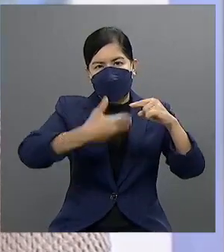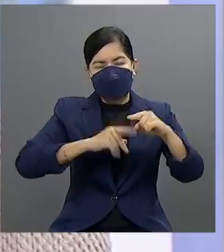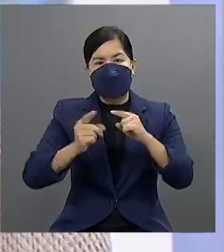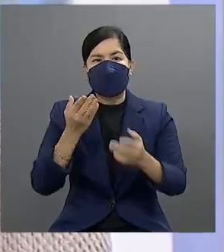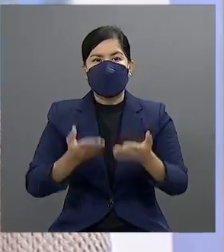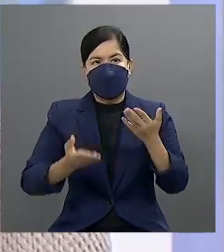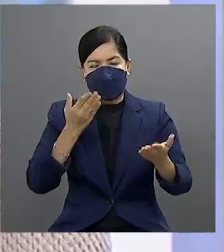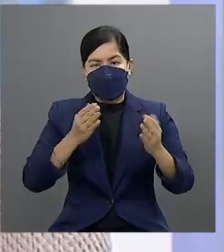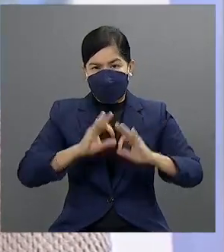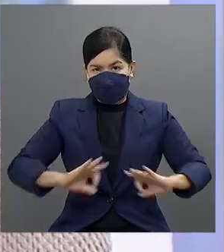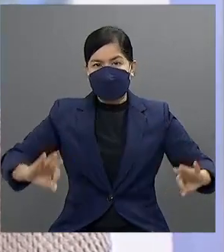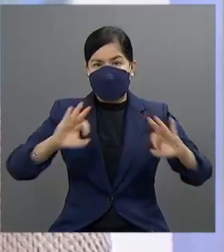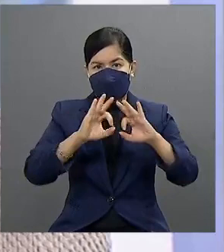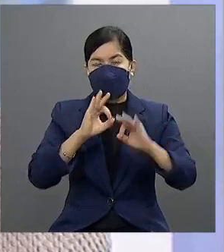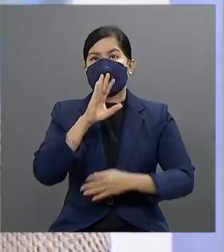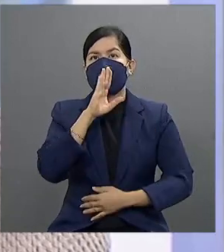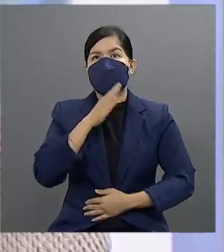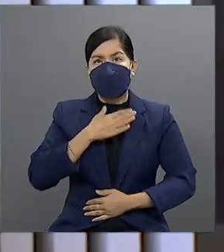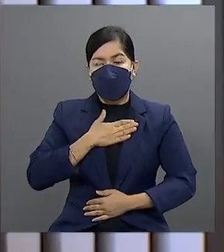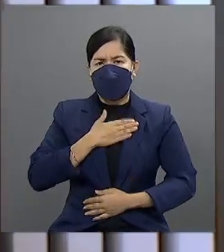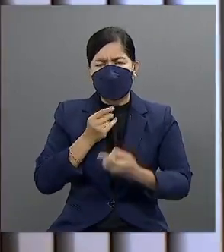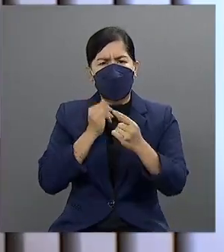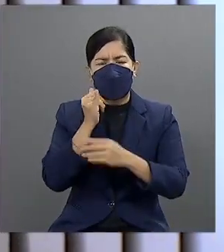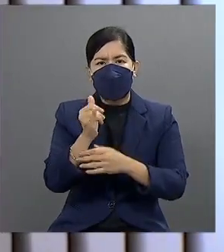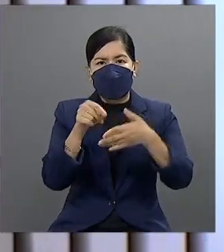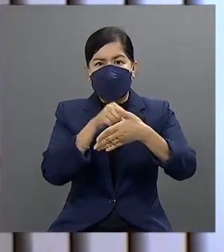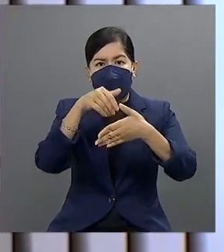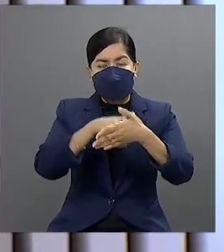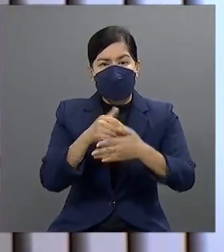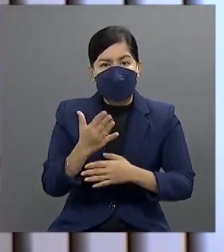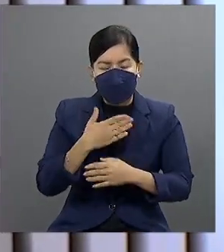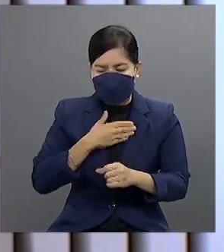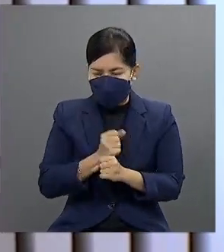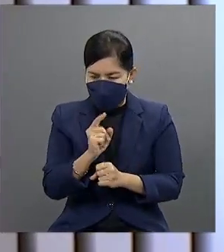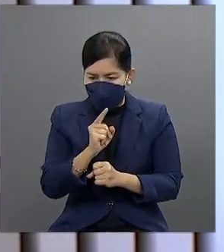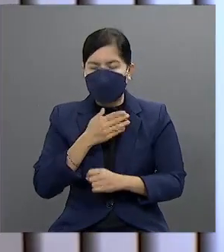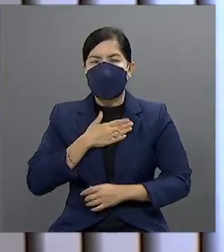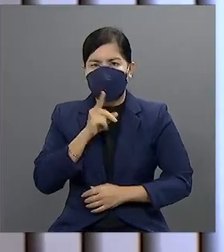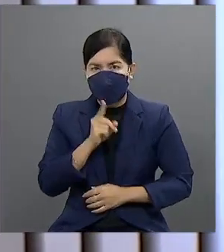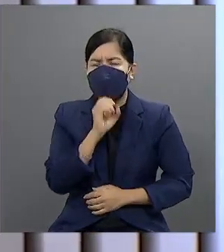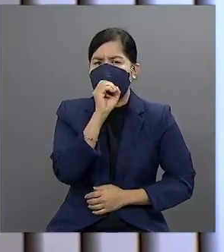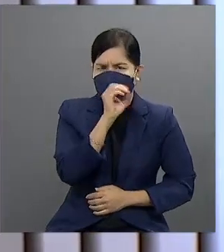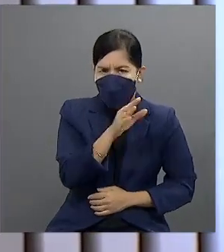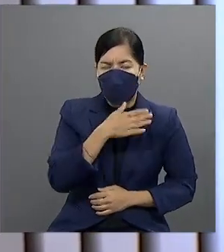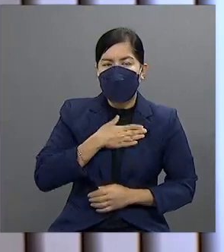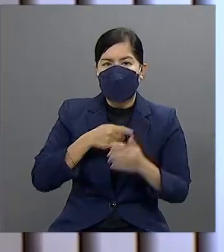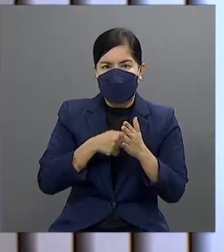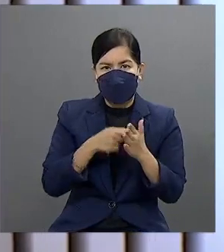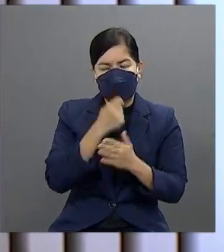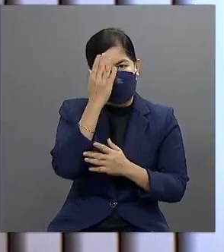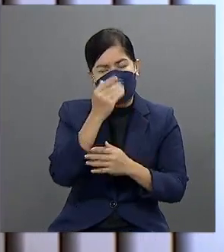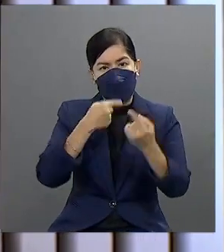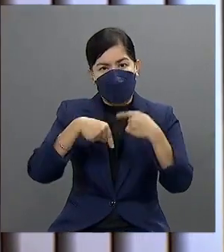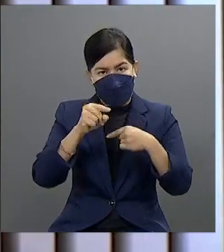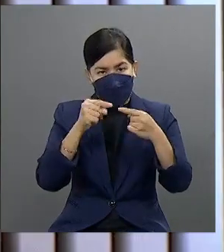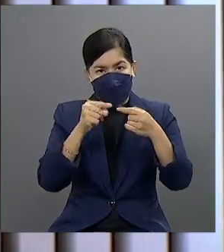าตัวเราอะไปเลือกตั้งไม่ได ้อะก็ต้องไปแจ้งเขาว่าทำไมถึงไม่ได ้ เพราะว่าคุณผู้ชมไม่ไปรักษาสิทธิ์ไม่ไปใช้สิทธิ์ตัว